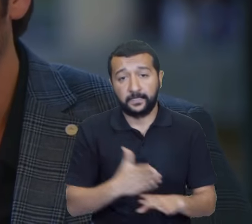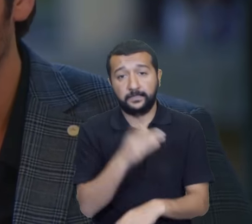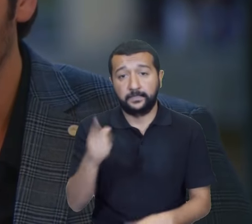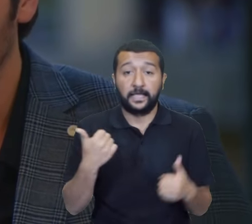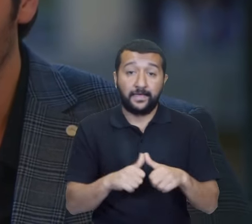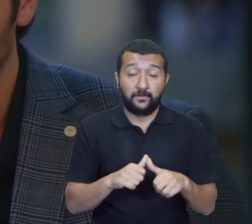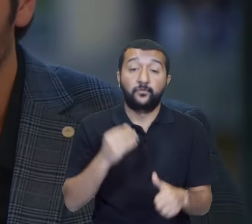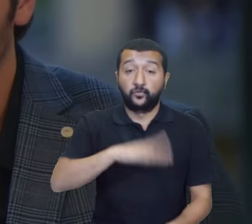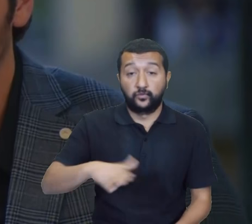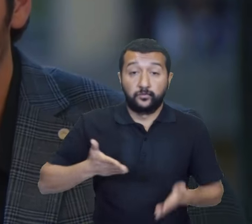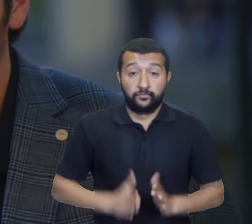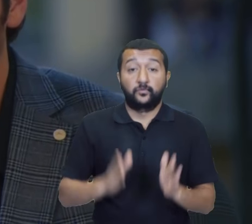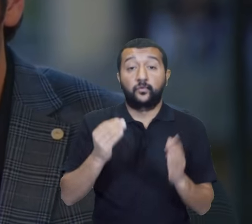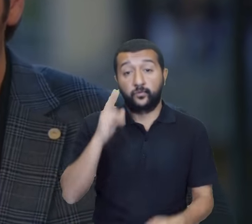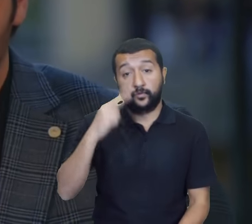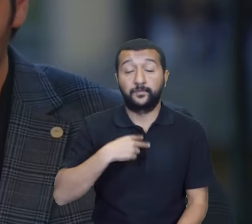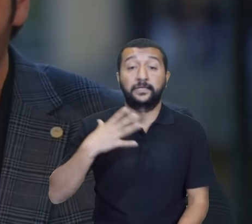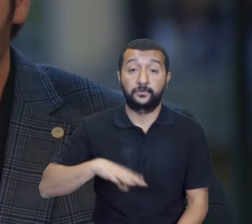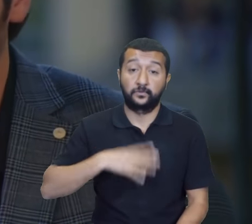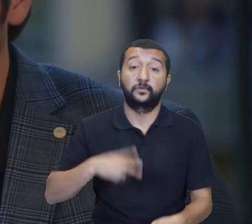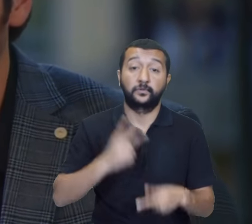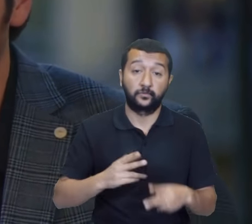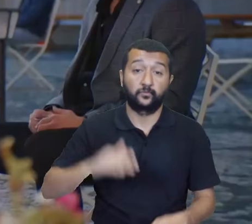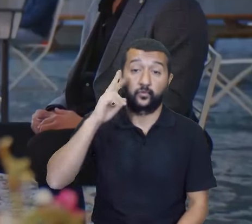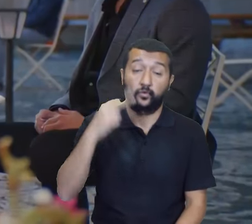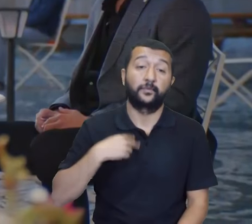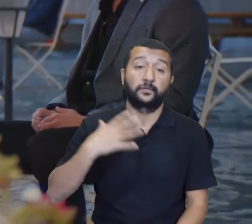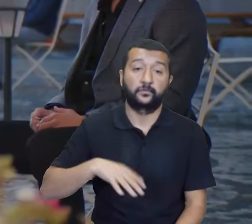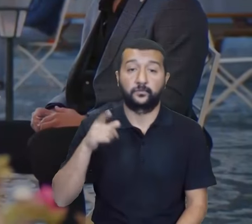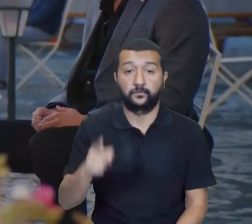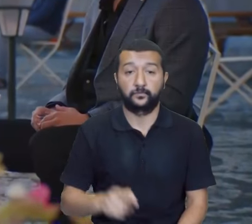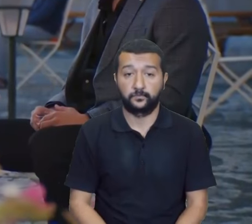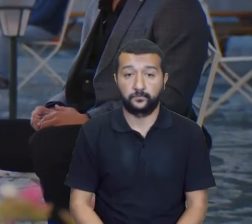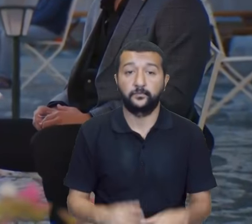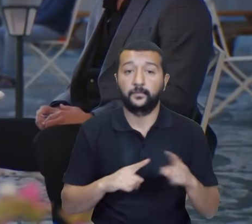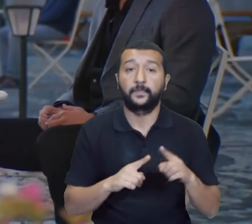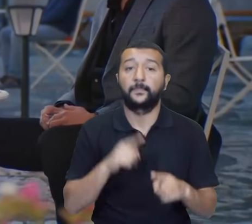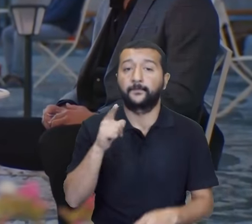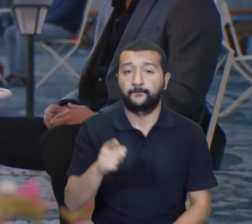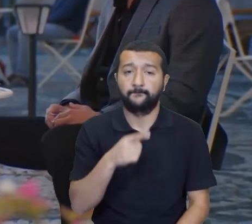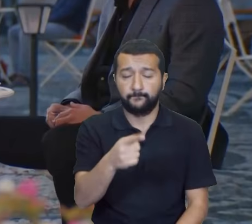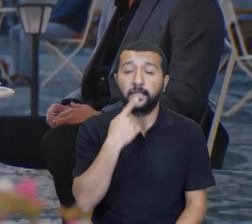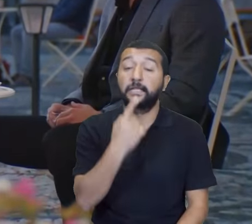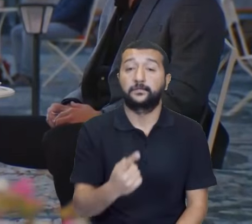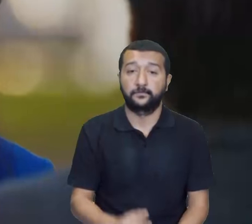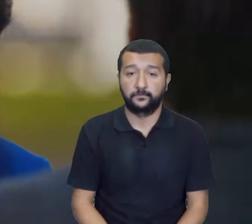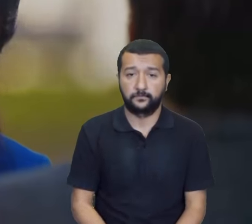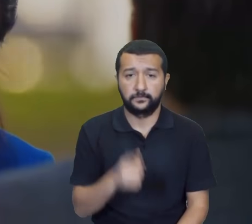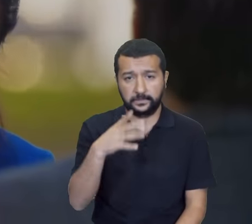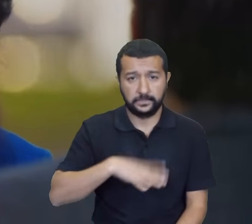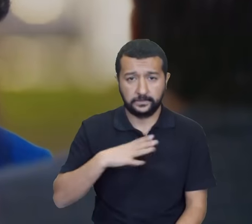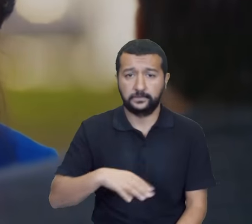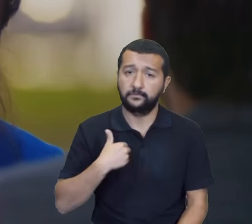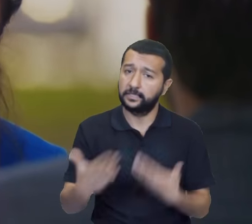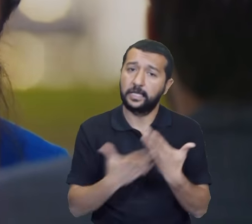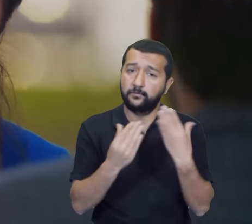yani evlendiğimi, çoluk çocuk sahibi olmamı falan istiyor. Bir an evvel bunu görmek istiyor yani. Tarık, ya bak ne diyeceğim. İstersen